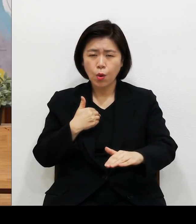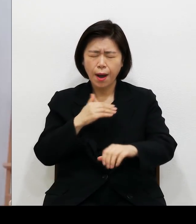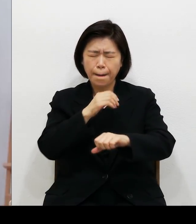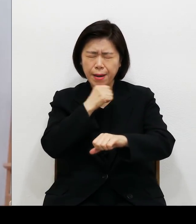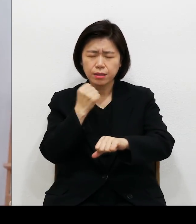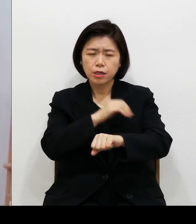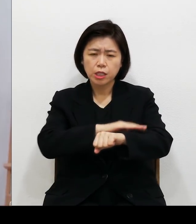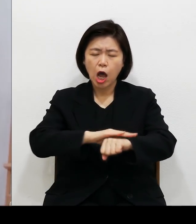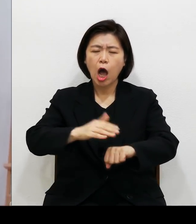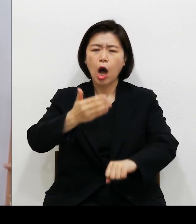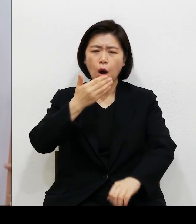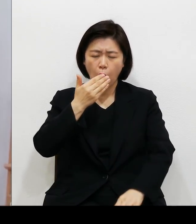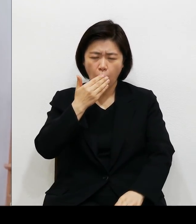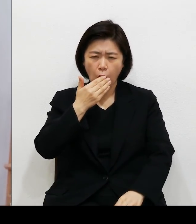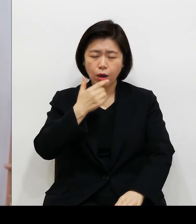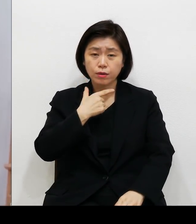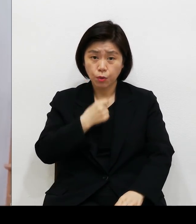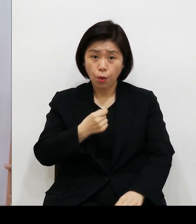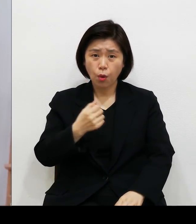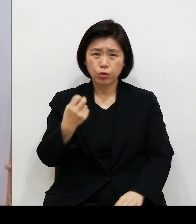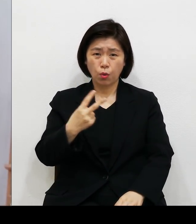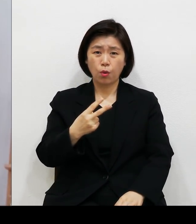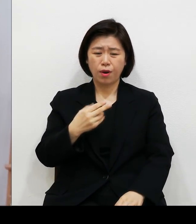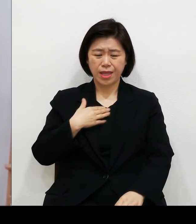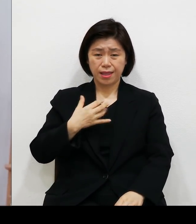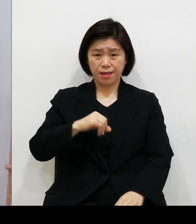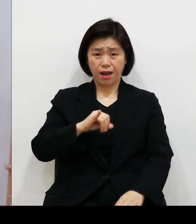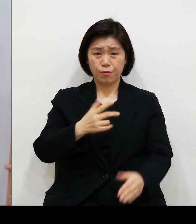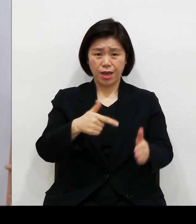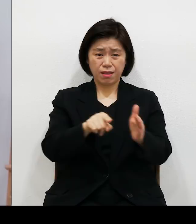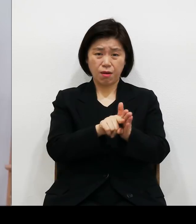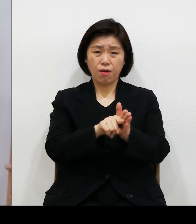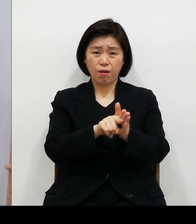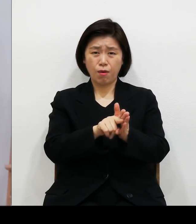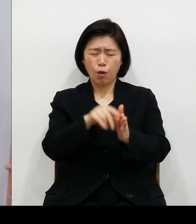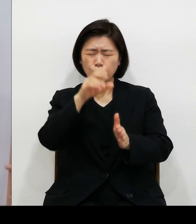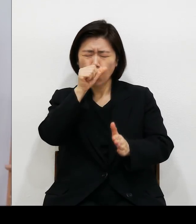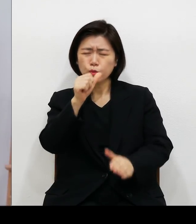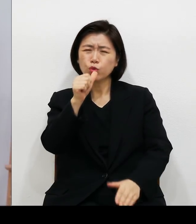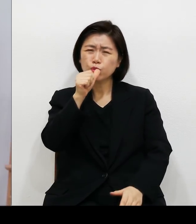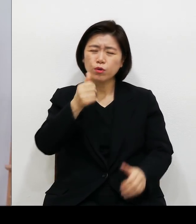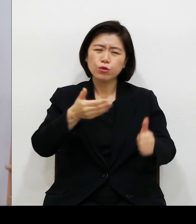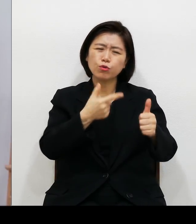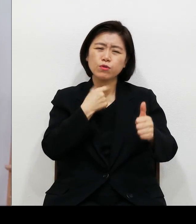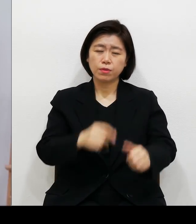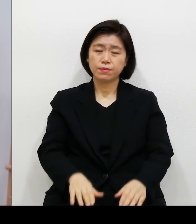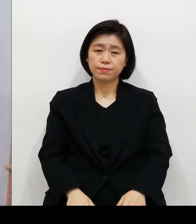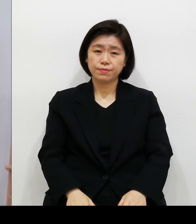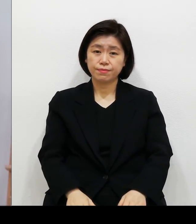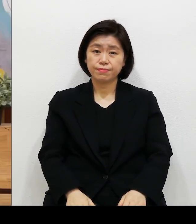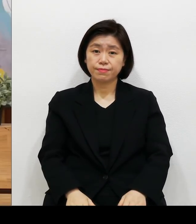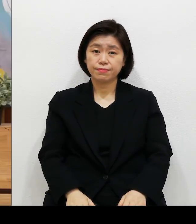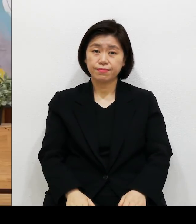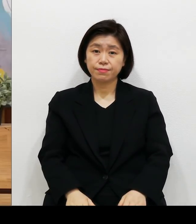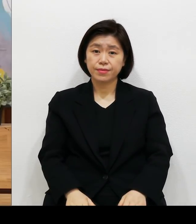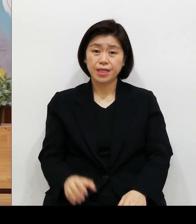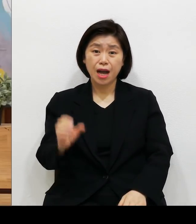제 딸은 맨날 그거 있잖아요. 그 마트 같은 데 가면 분유 외관이 찌그러져 있으면 추가 할인이